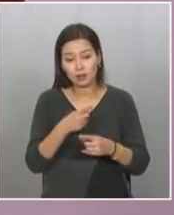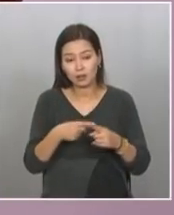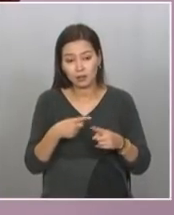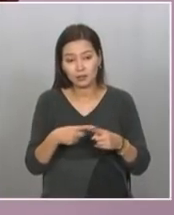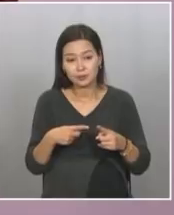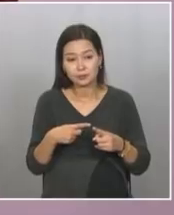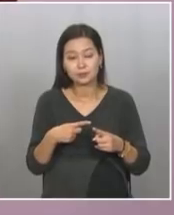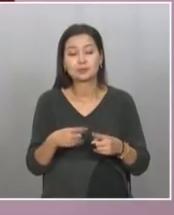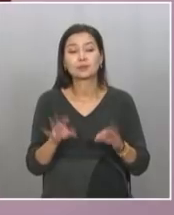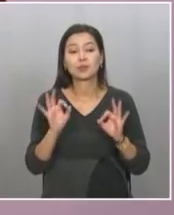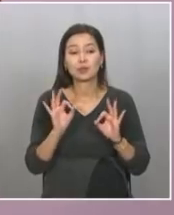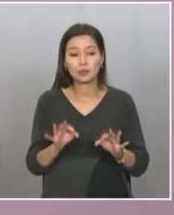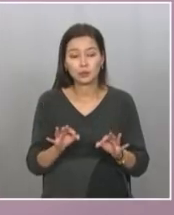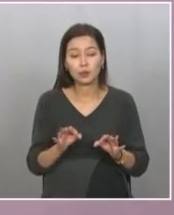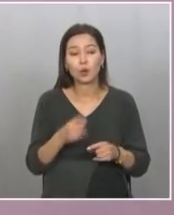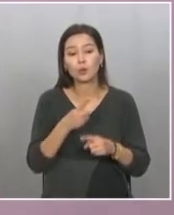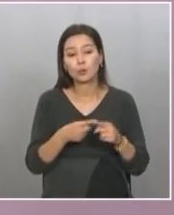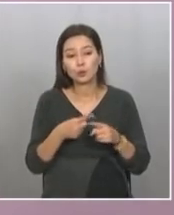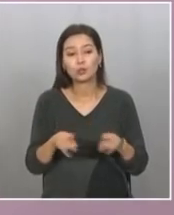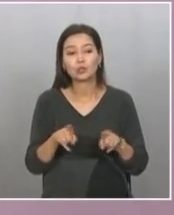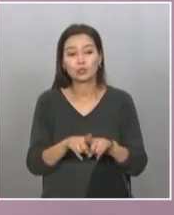Дұрыс. Ендеше бөлшек түрінде